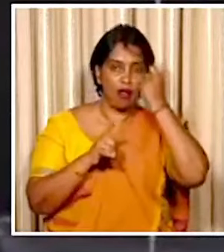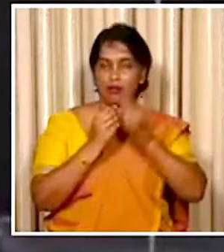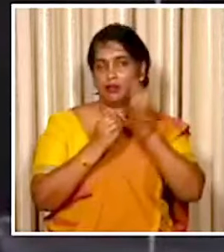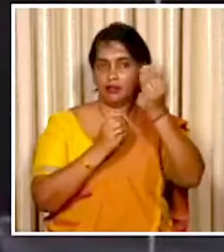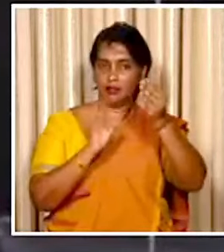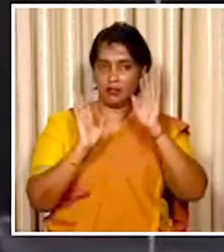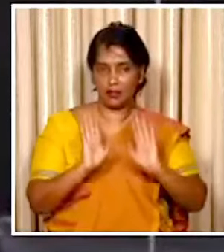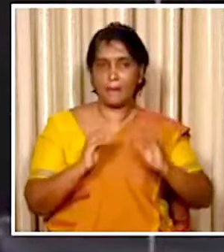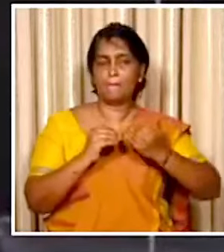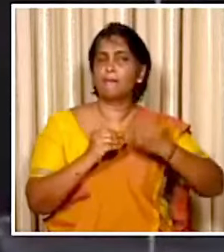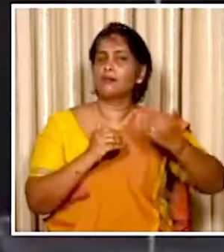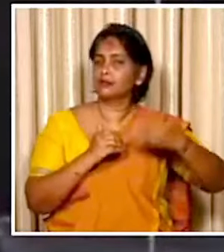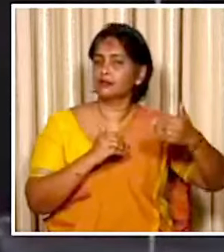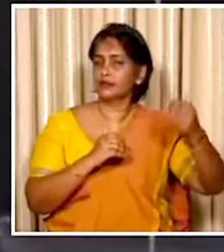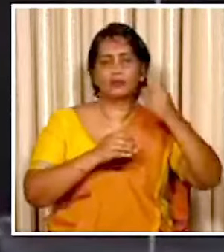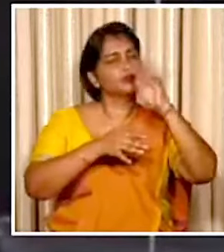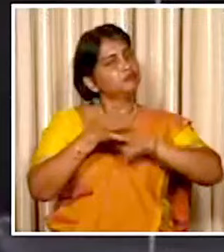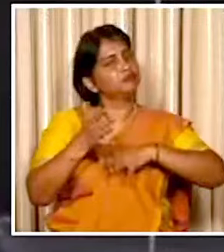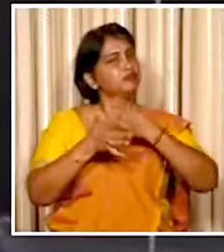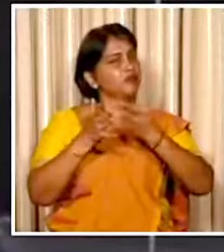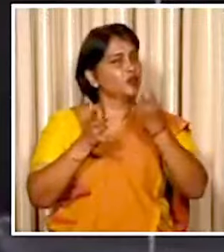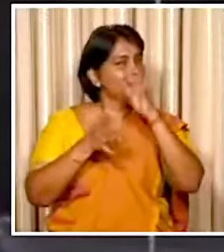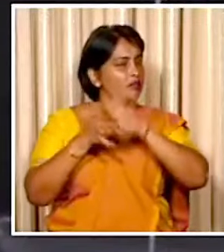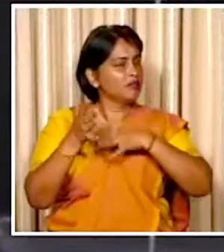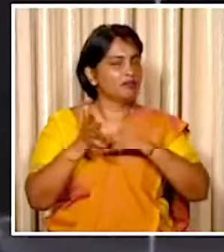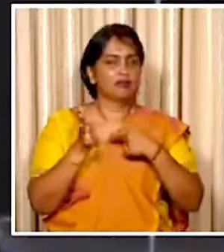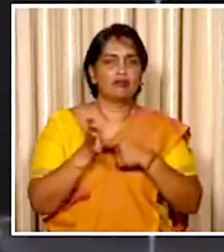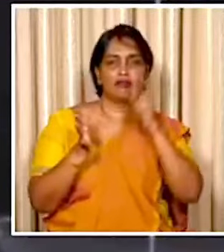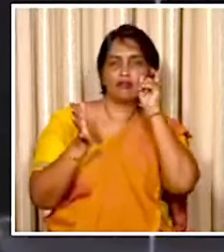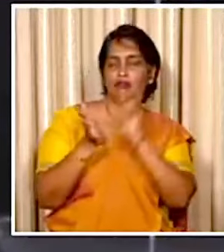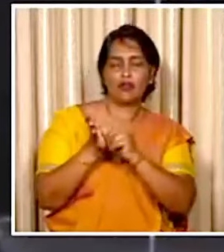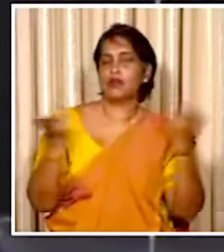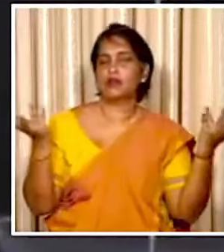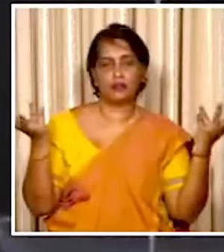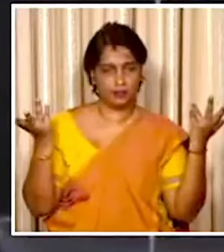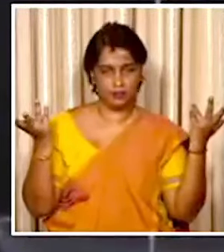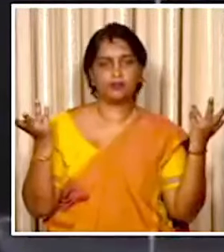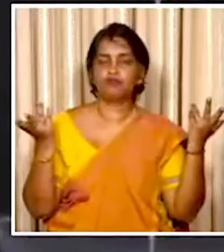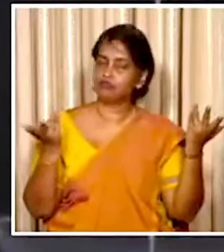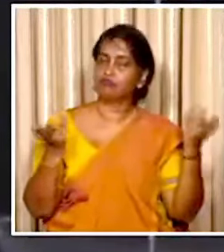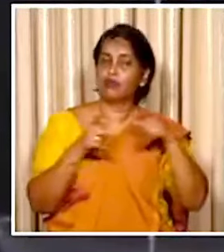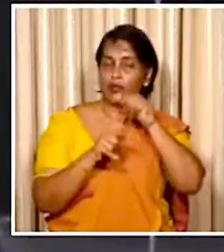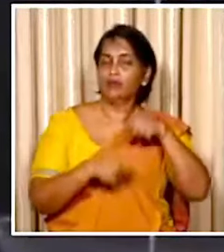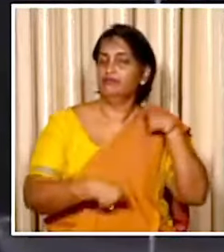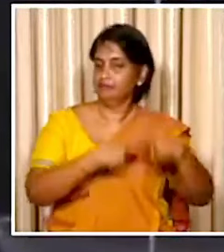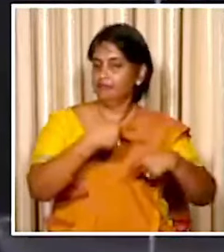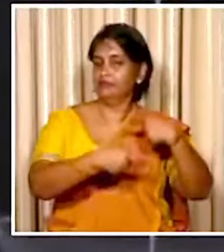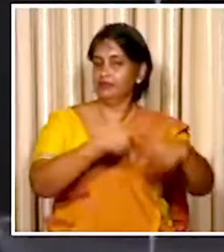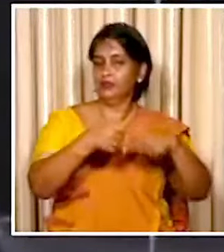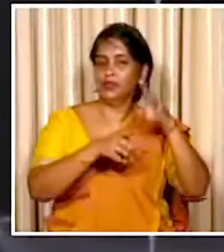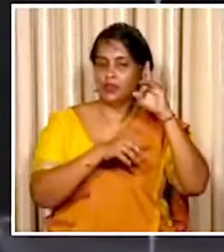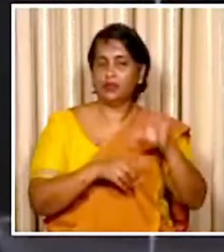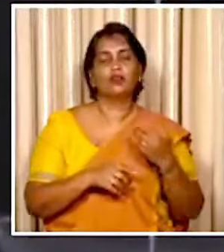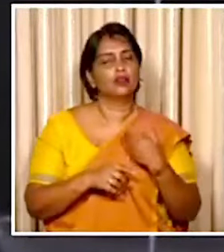වුණාට පසුකාලීන අයවැය යෝජනා වලින් මේක සලකා බැලීමක් සිදු වුණේ නැහැ. ඒක තමයි මේක දිගින් දිගටම යන්නේ. ඒ නිසා